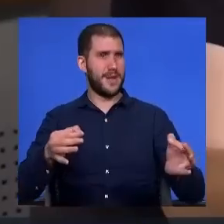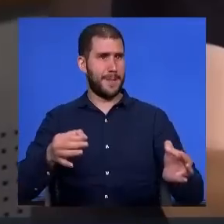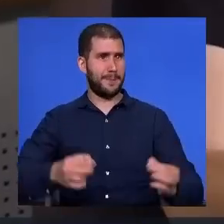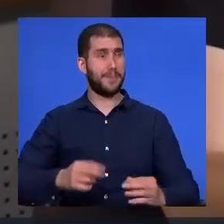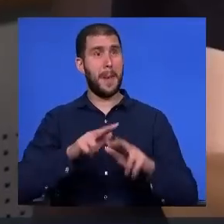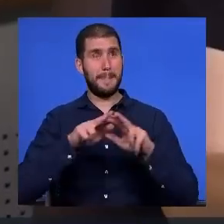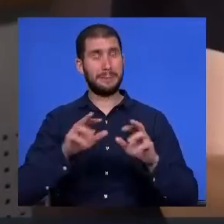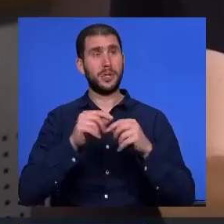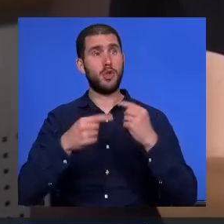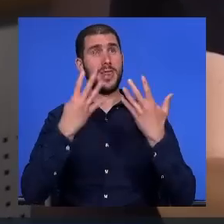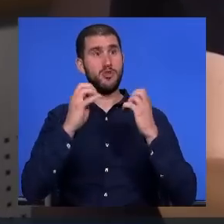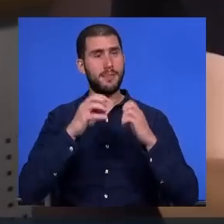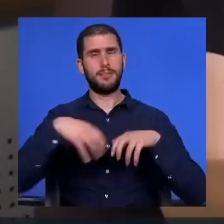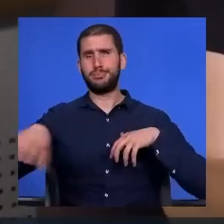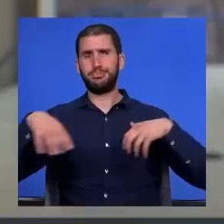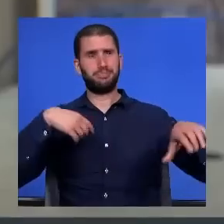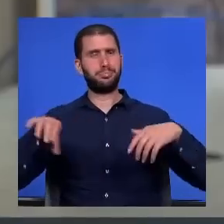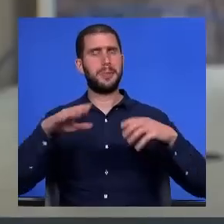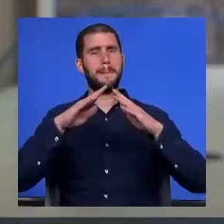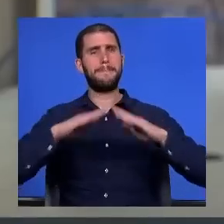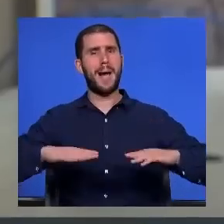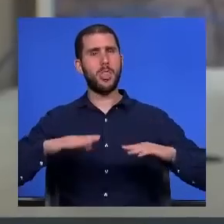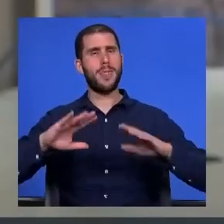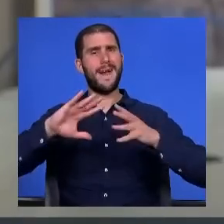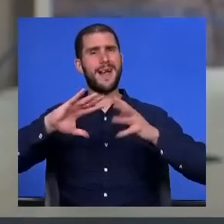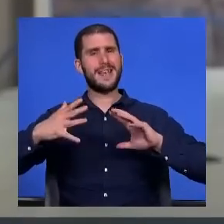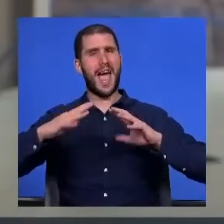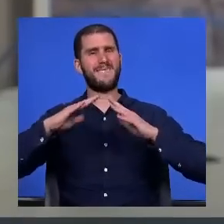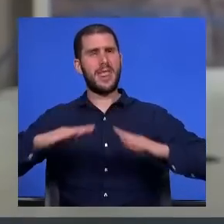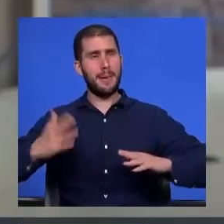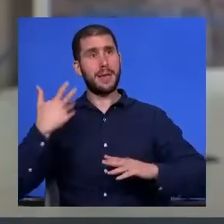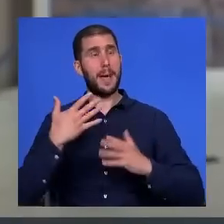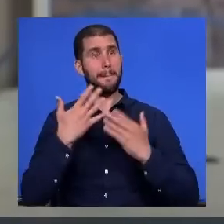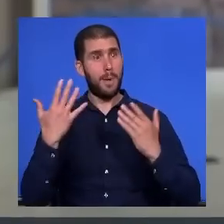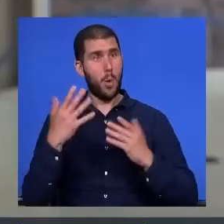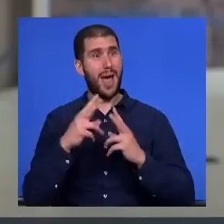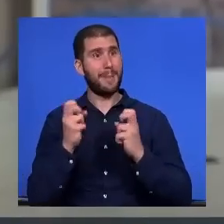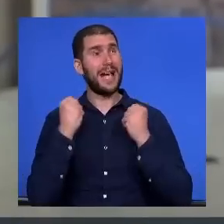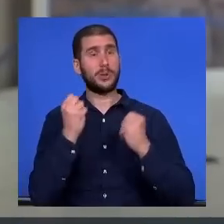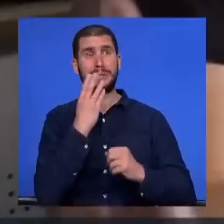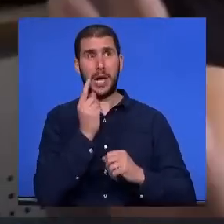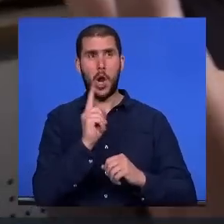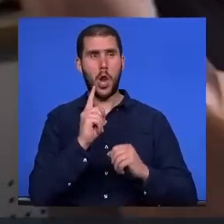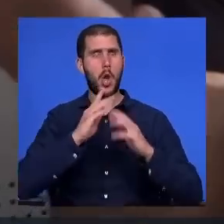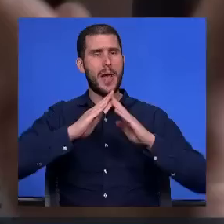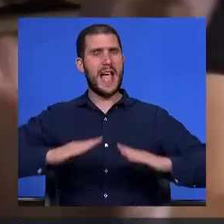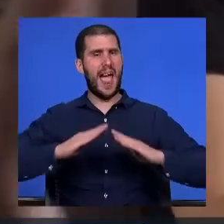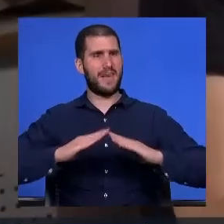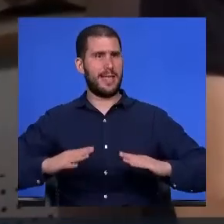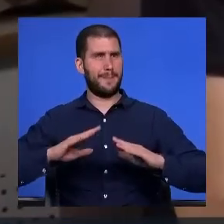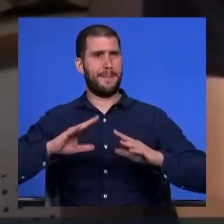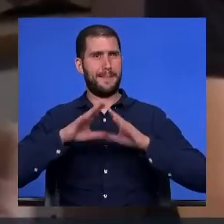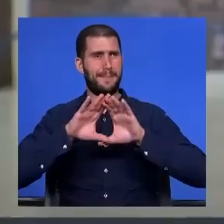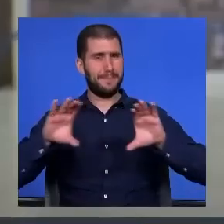בארץ בתחילת שנות ה-90 פיזרו מחנות קרוונים, והיה דפוס מאוד מאוד ברור שהערים החזקות בישראל לא היו בהם מחנות קרוונים.